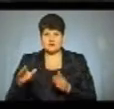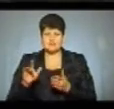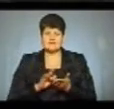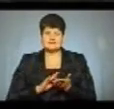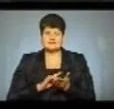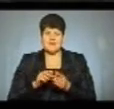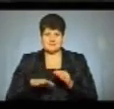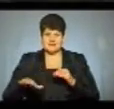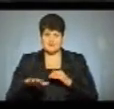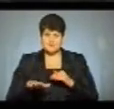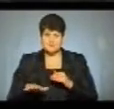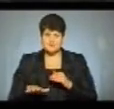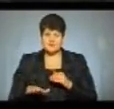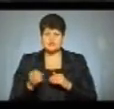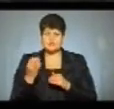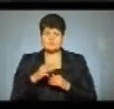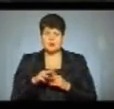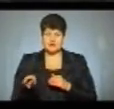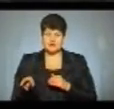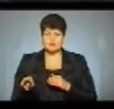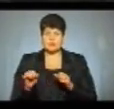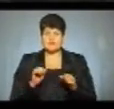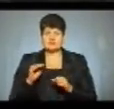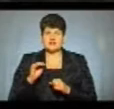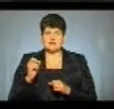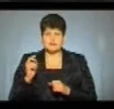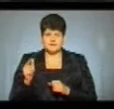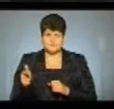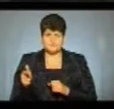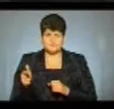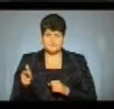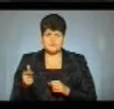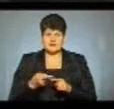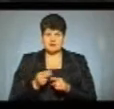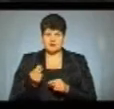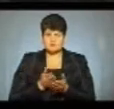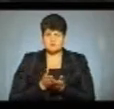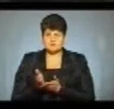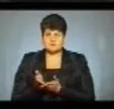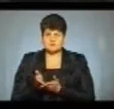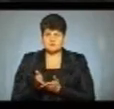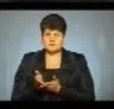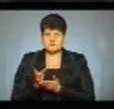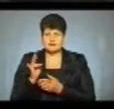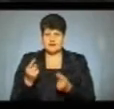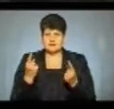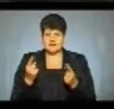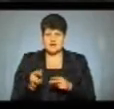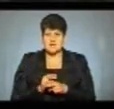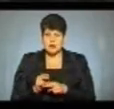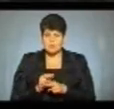понад 14,5 мільйонів гривень на управління житлово-комунального господарства. Ці кошти підуть в основному на капітальний